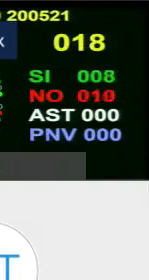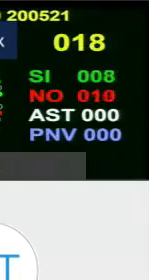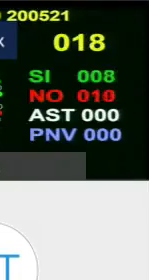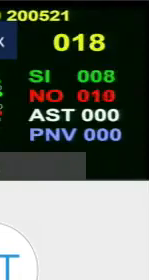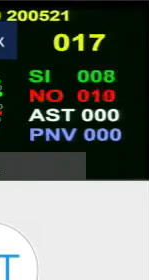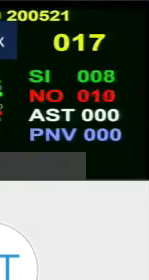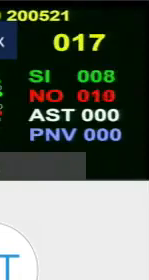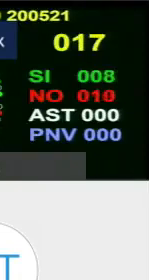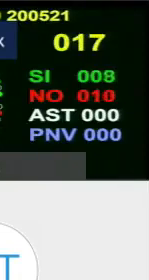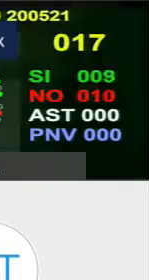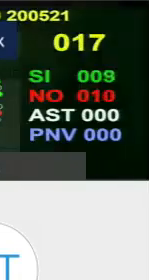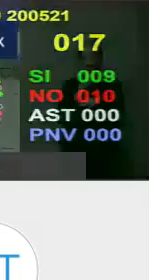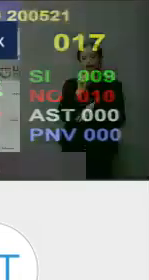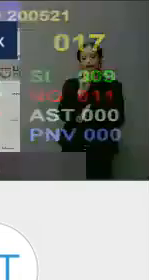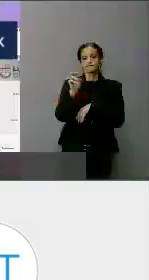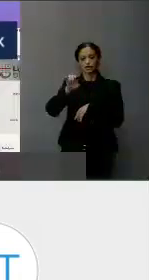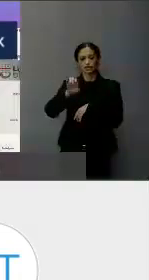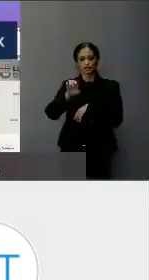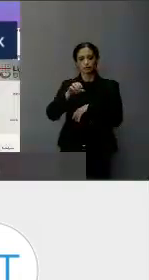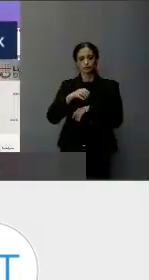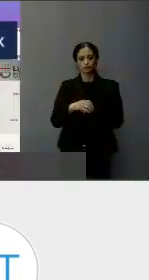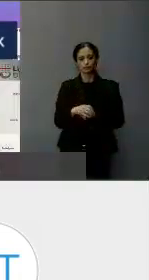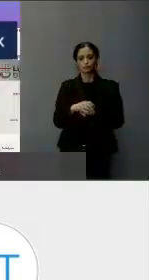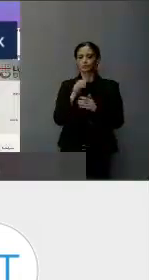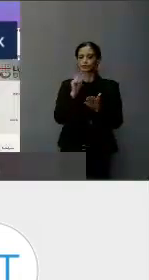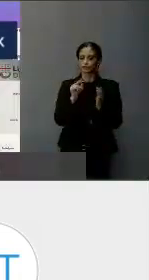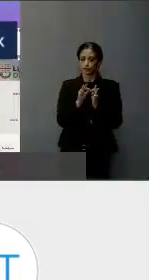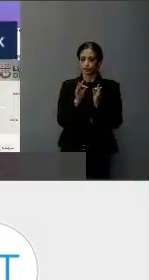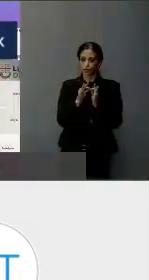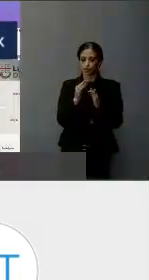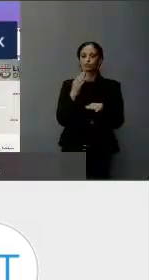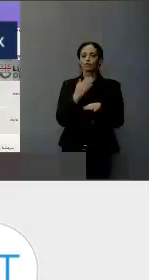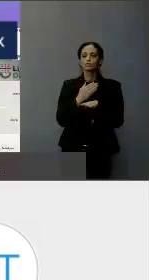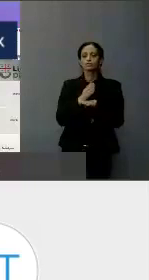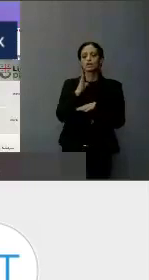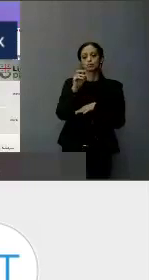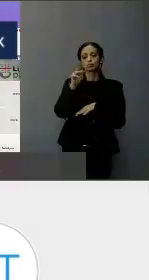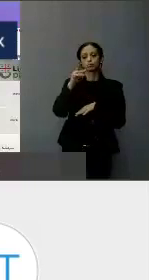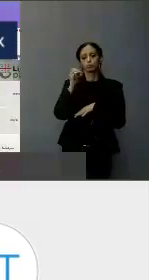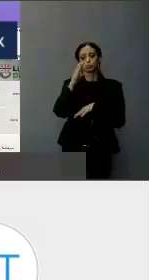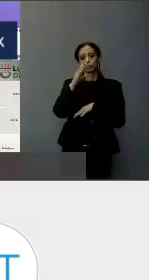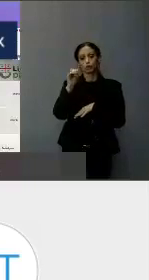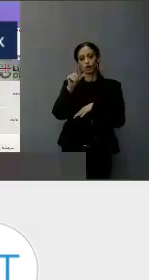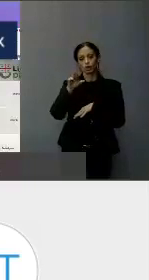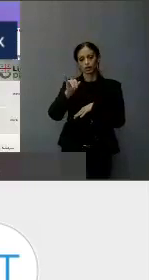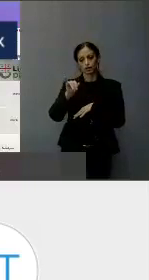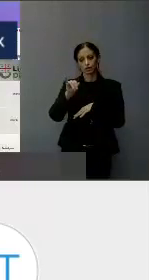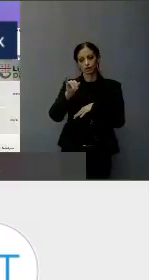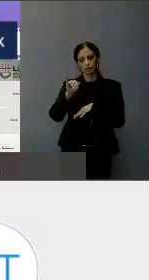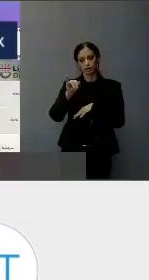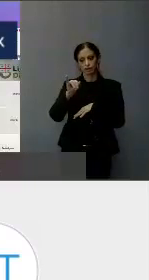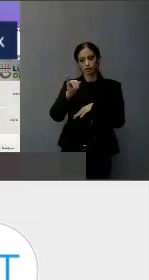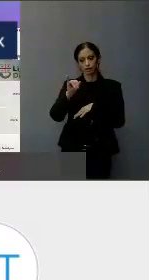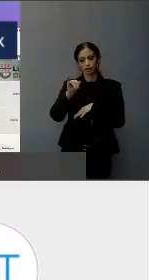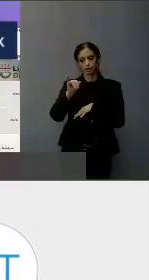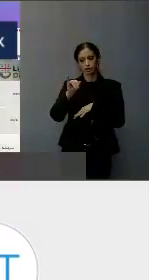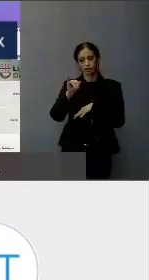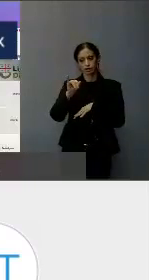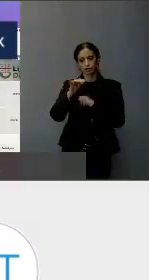in moto consigliere avvenente volevo la consigliera bruccoleri così la vita